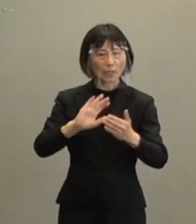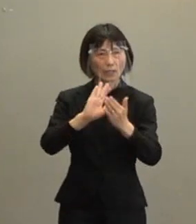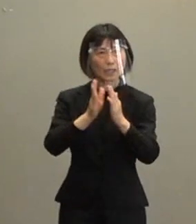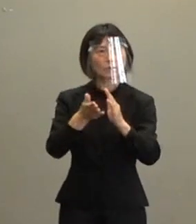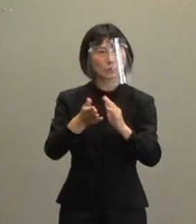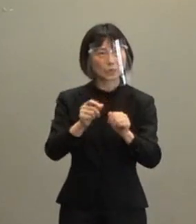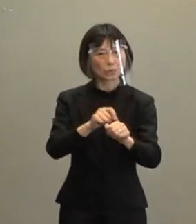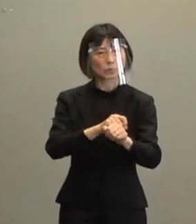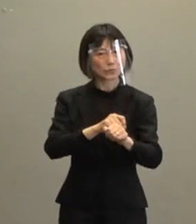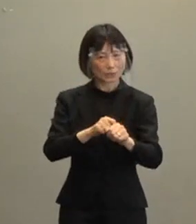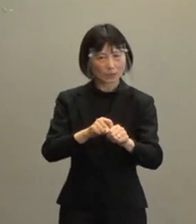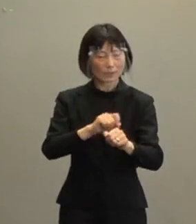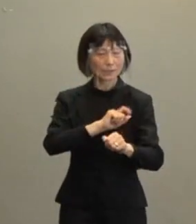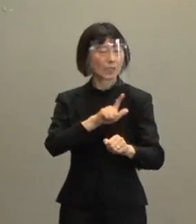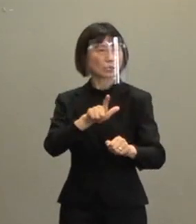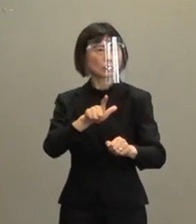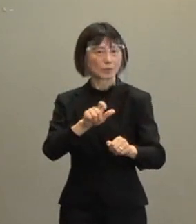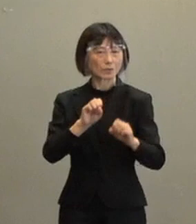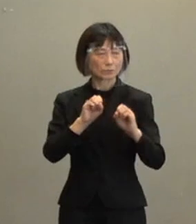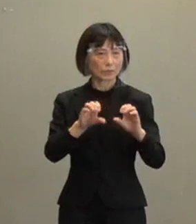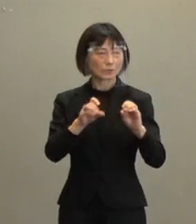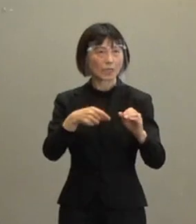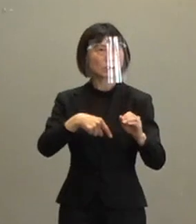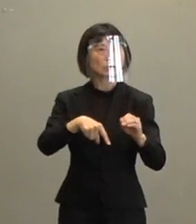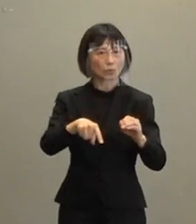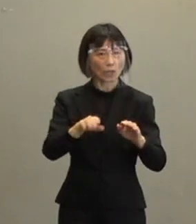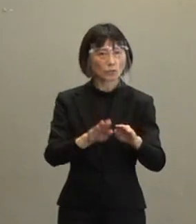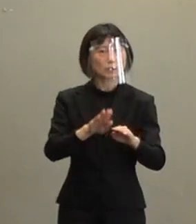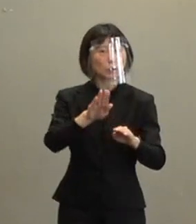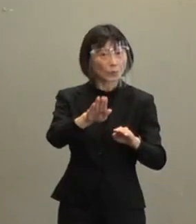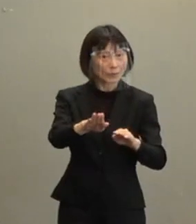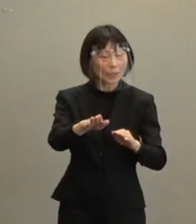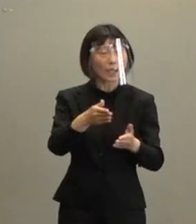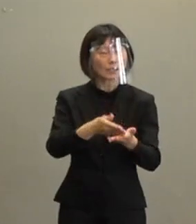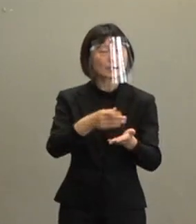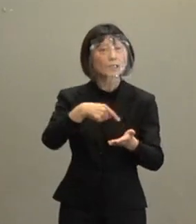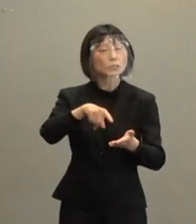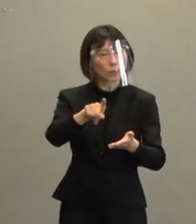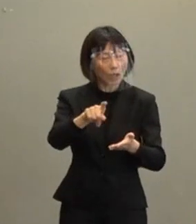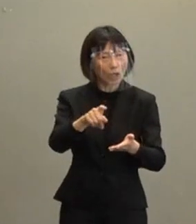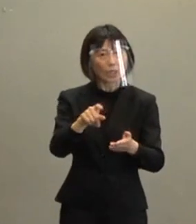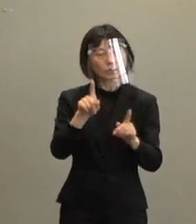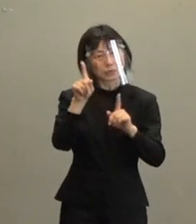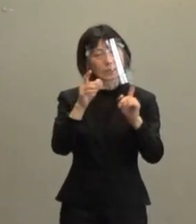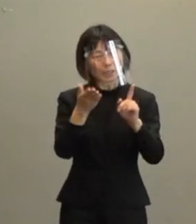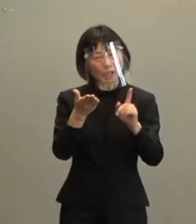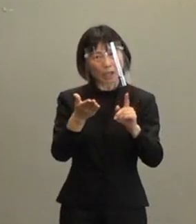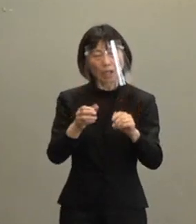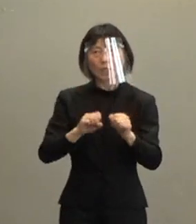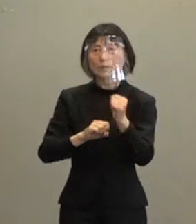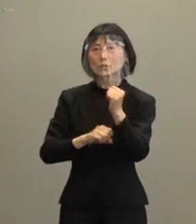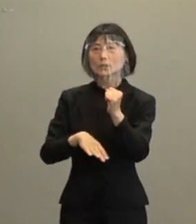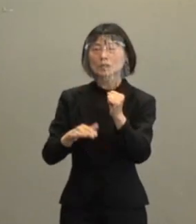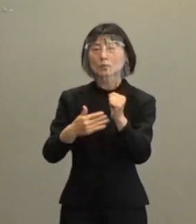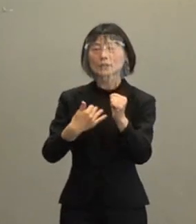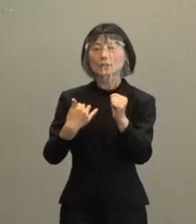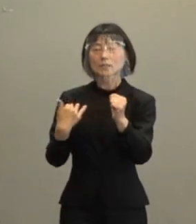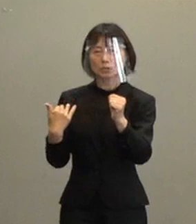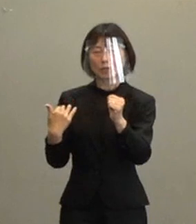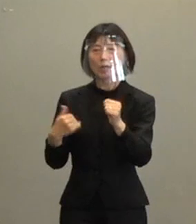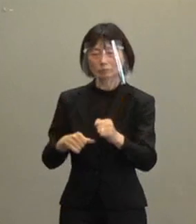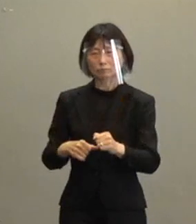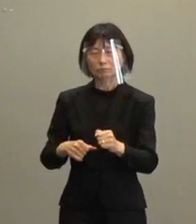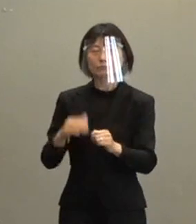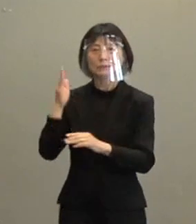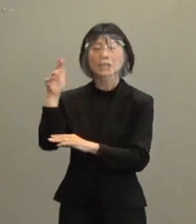ものについては積極的にやっていかれる、踏み込んでいかれるのかというとどちらになるか。 基本的に私たちは